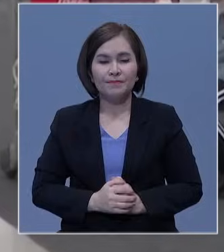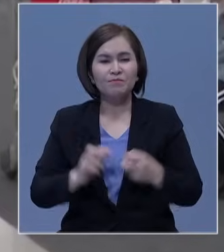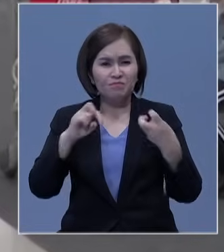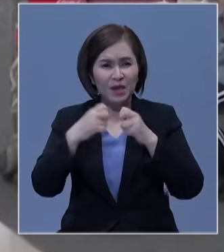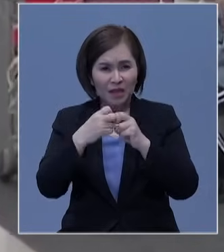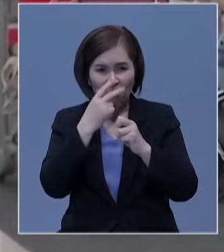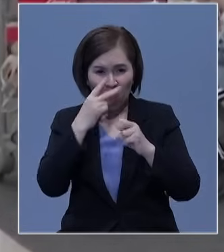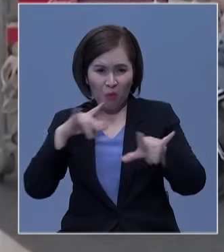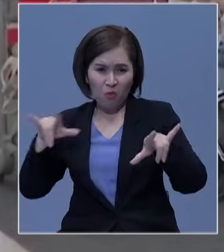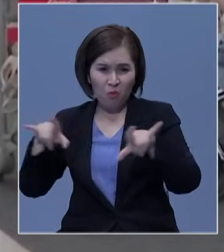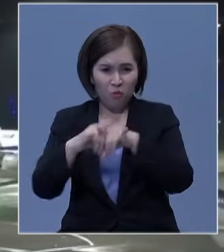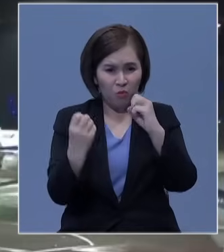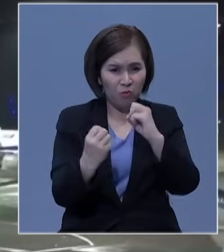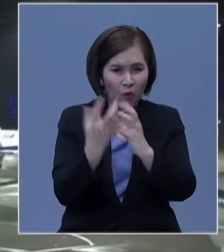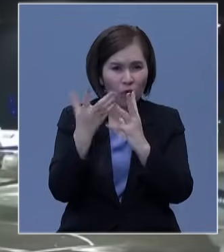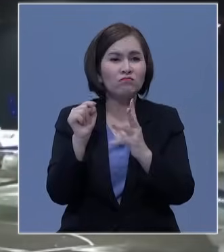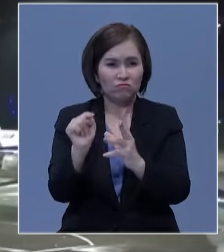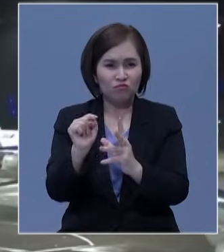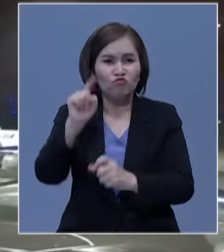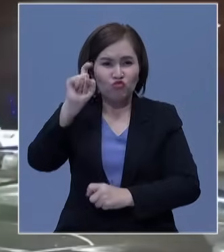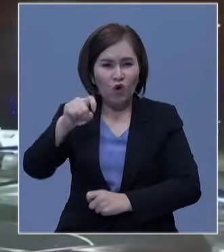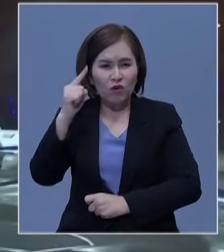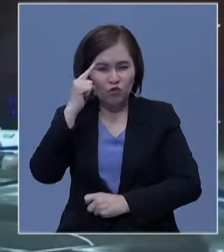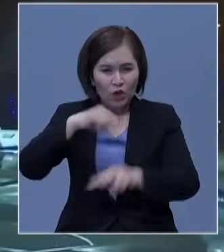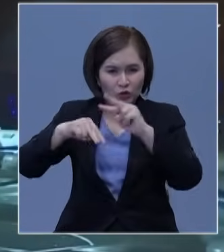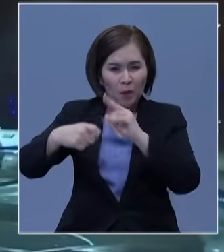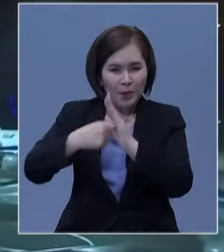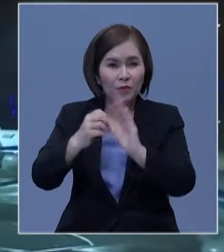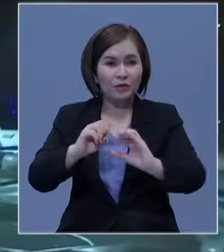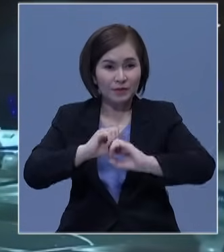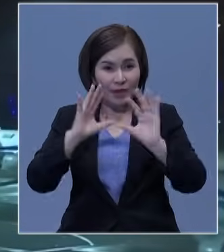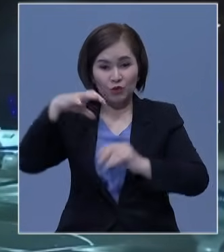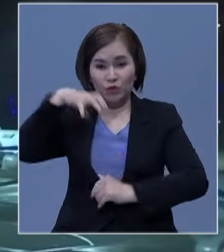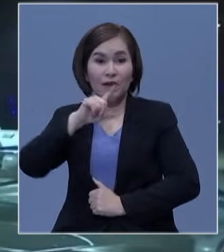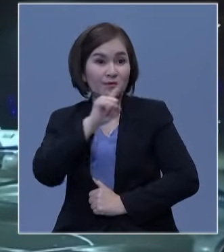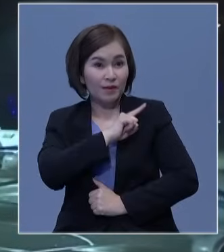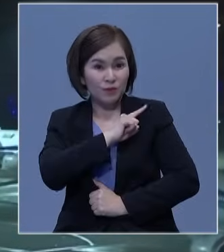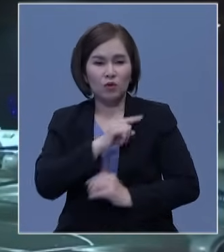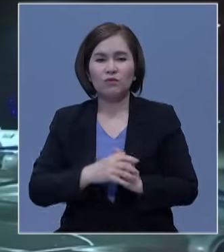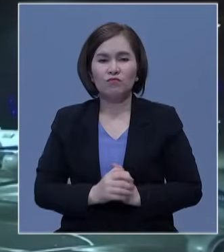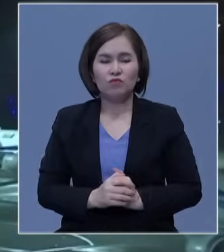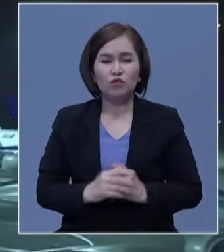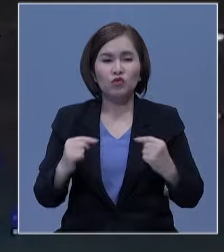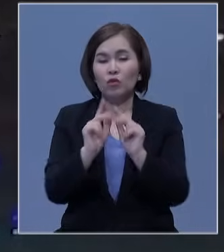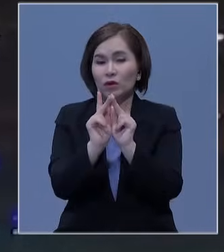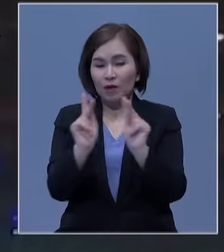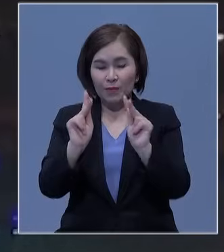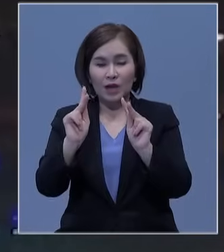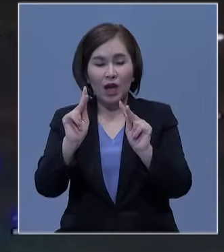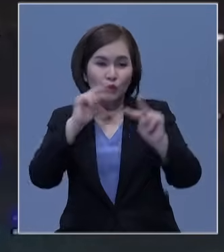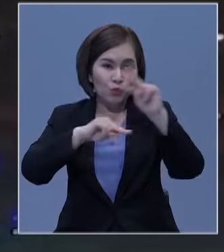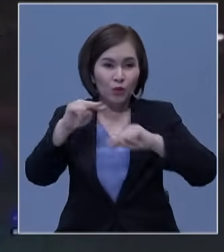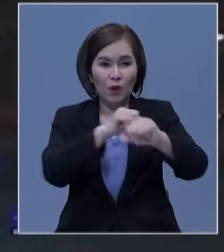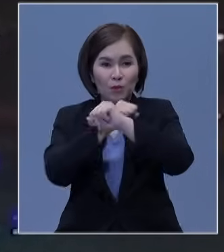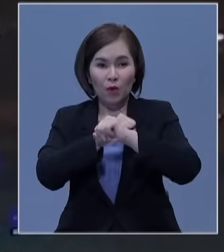การสืบสวนถึงเหตุการณ์ที่เกิดขึ้นก็จะดำเนินงานโดยสำนักงานอุบัติเหตุทางอากาศคณะกรรมการความปลอดภัยการขนส่งของญี่